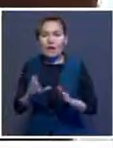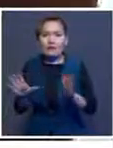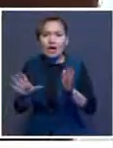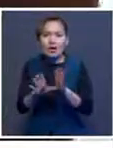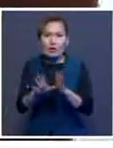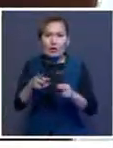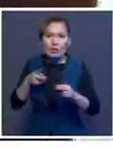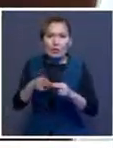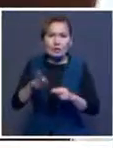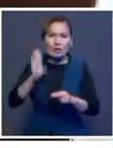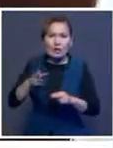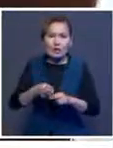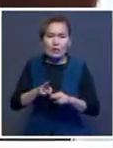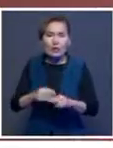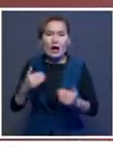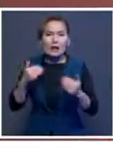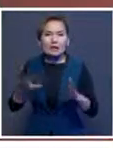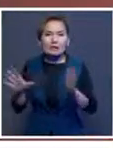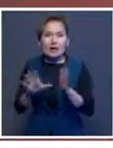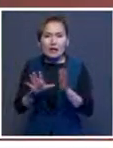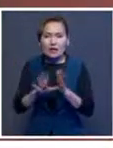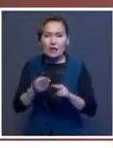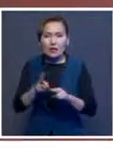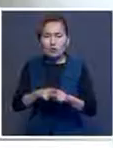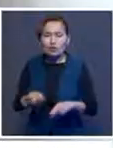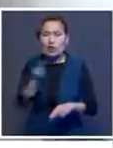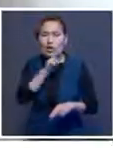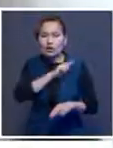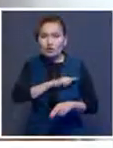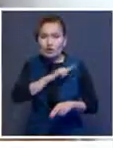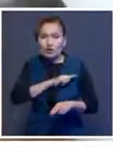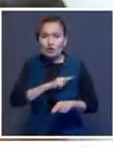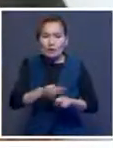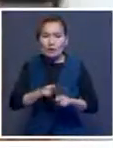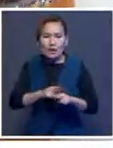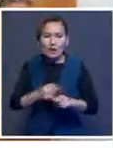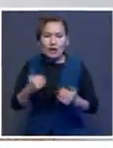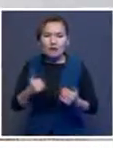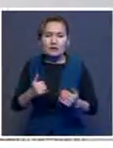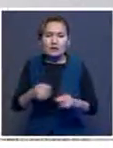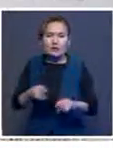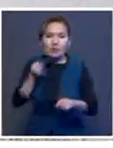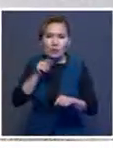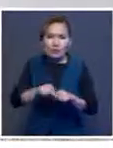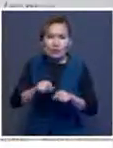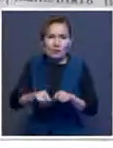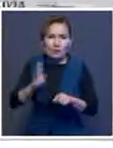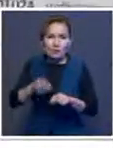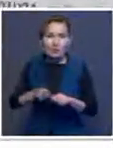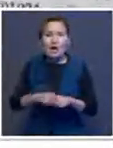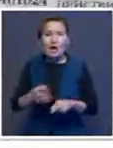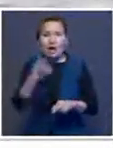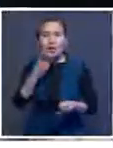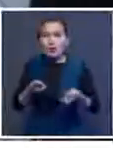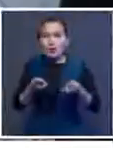Абоненттер жылуға қарызды толық өтегеннен кейін ғана электр қуатына қайта қосылады. Бүгінде заңды және жеке тұлғалардың жылу